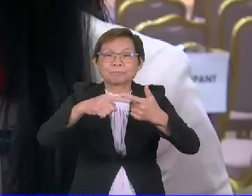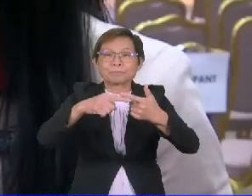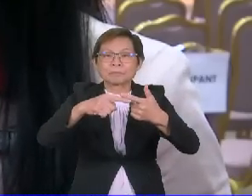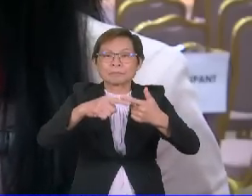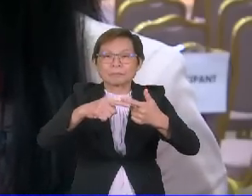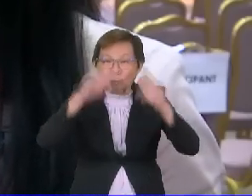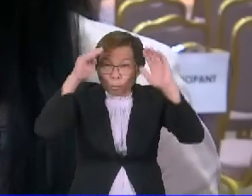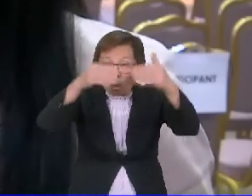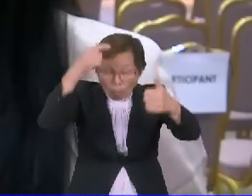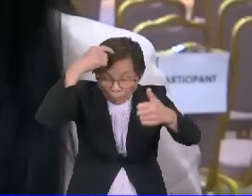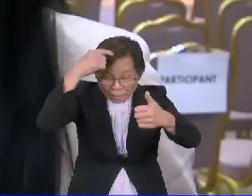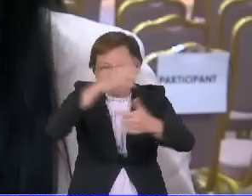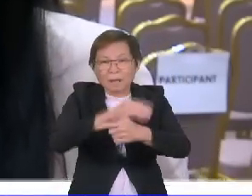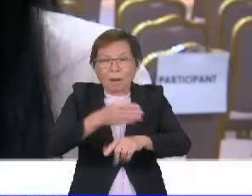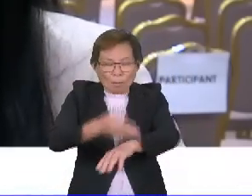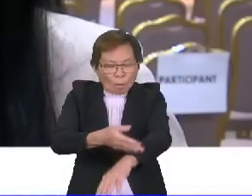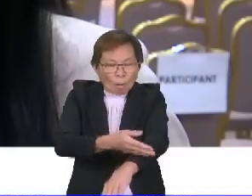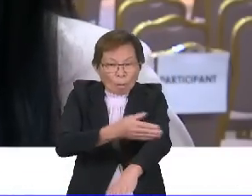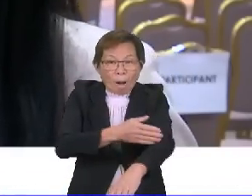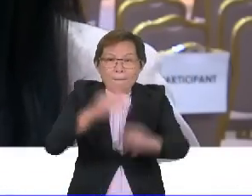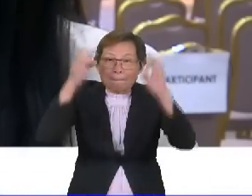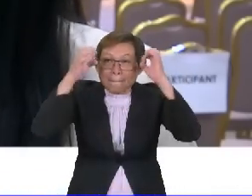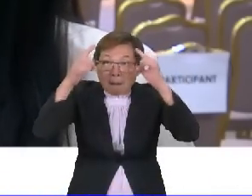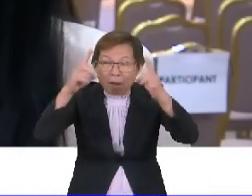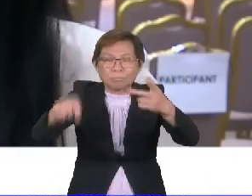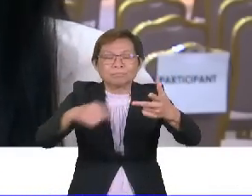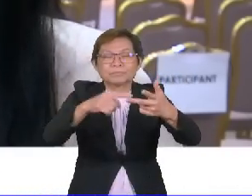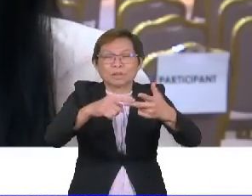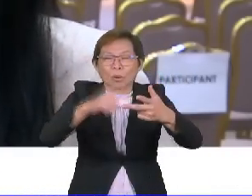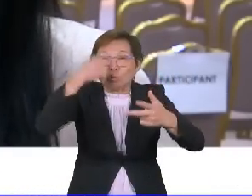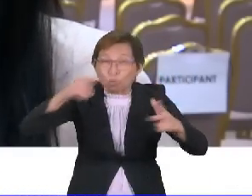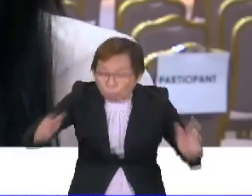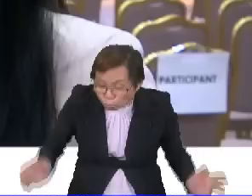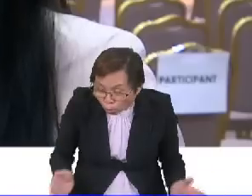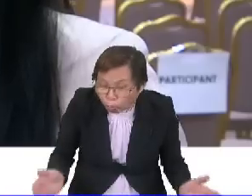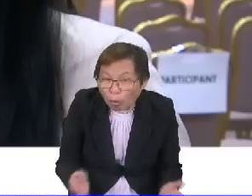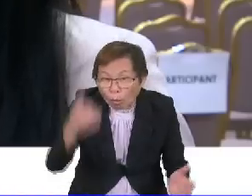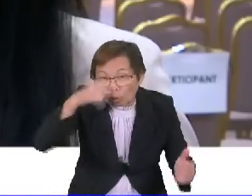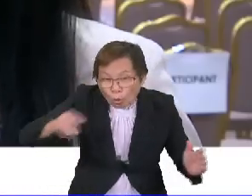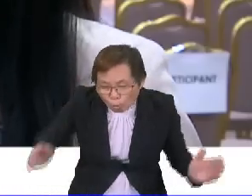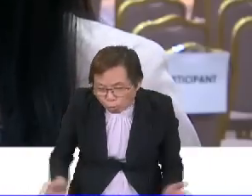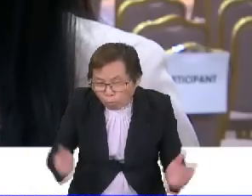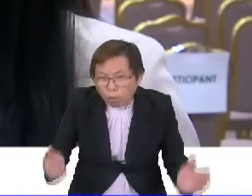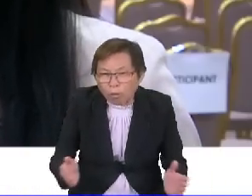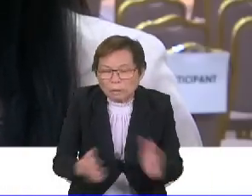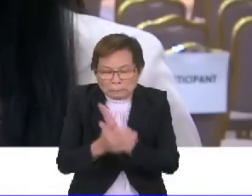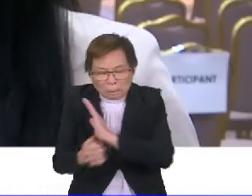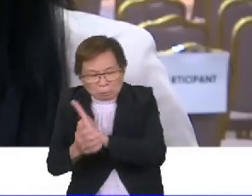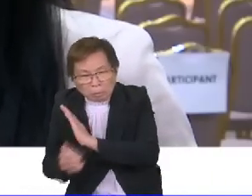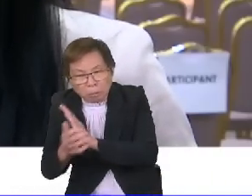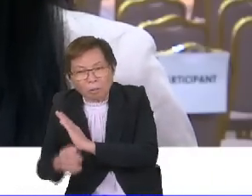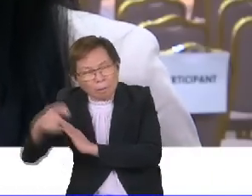untuk meningkatkan pengetahuan dan untuk motivation dari segi skill